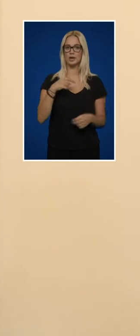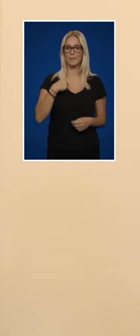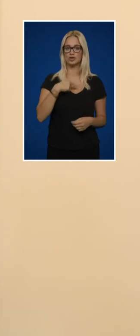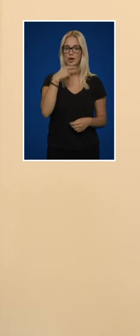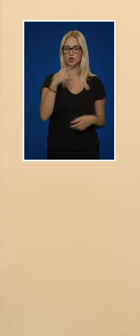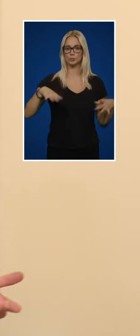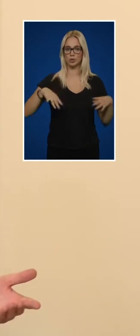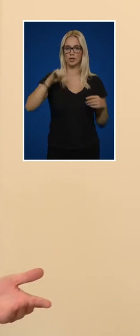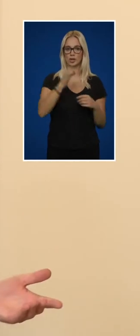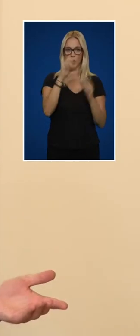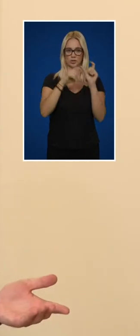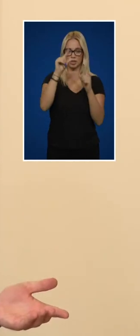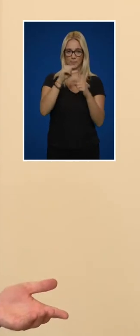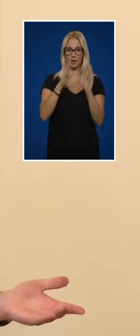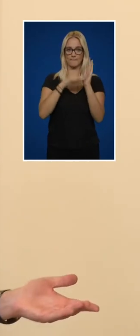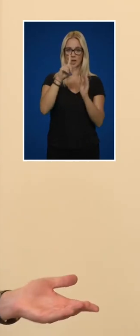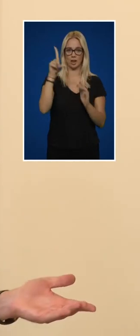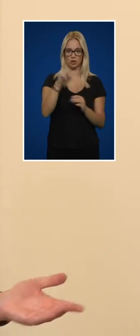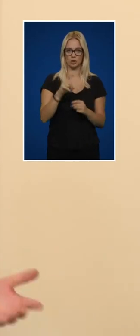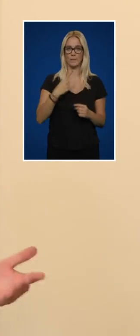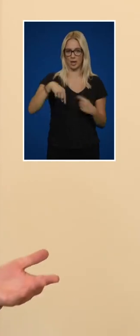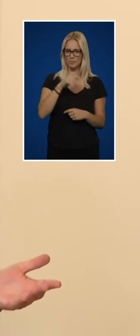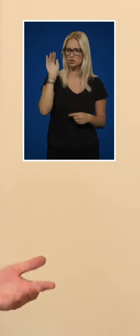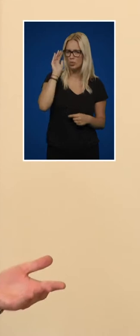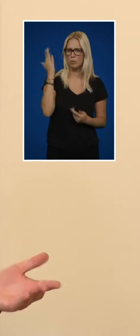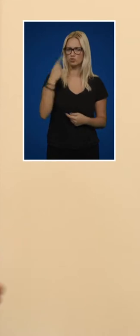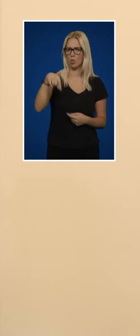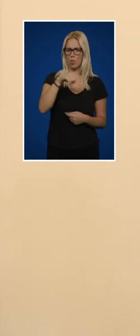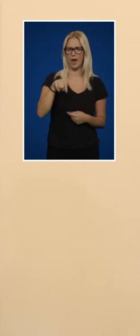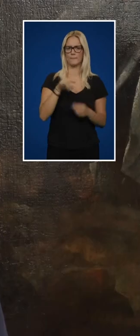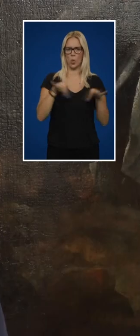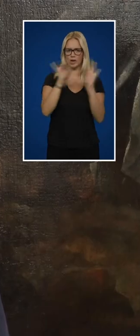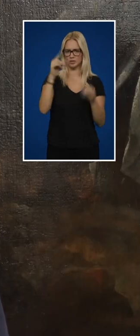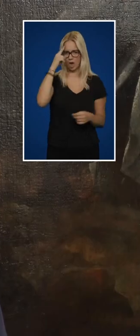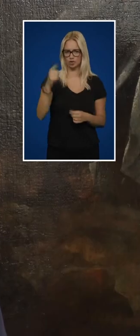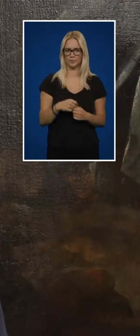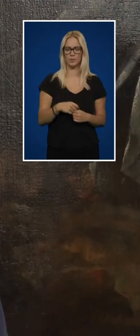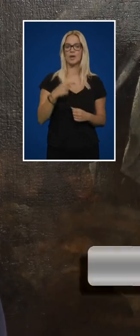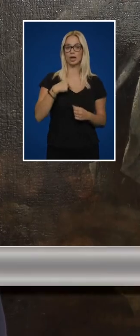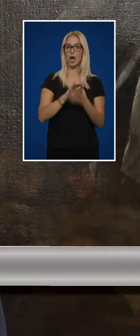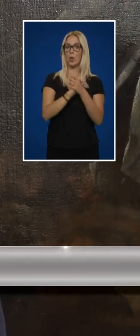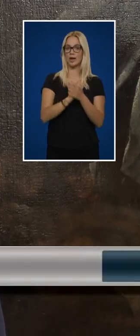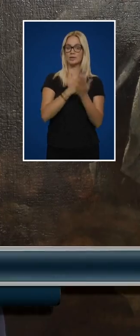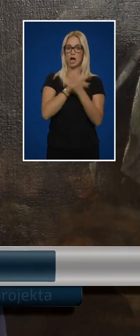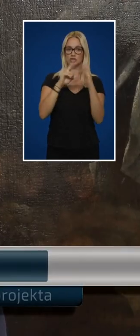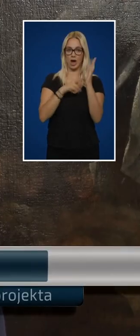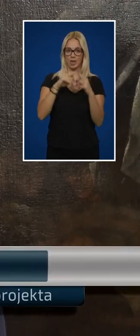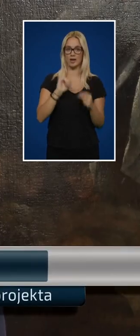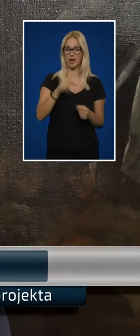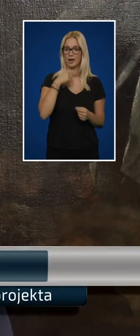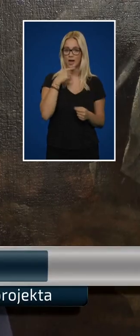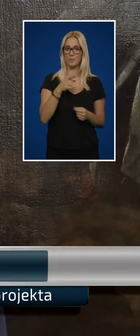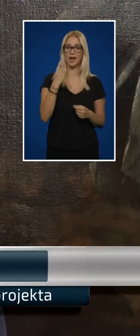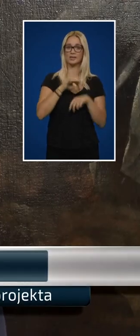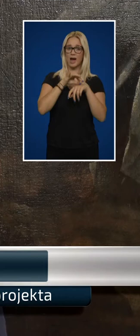gospodin Josip Milić, pa da čujemo što zapravo ovaj projekt znači. Evo, kao što je kolegica Žana naglasila,